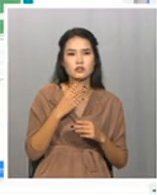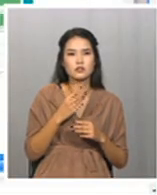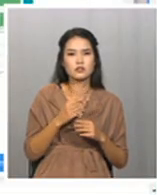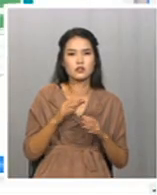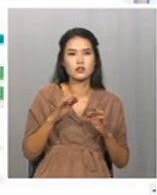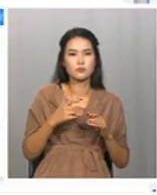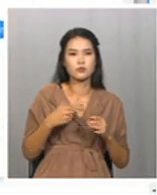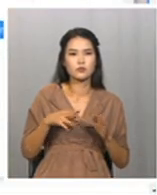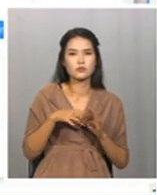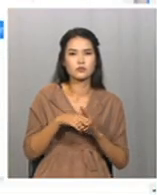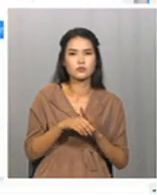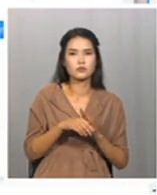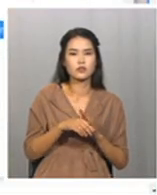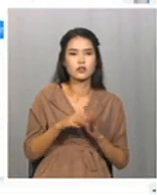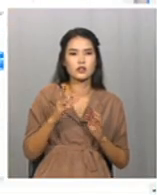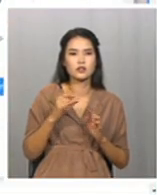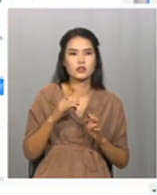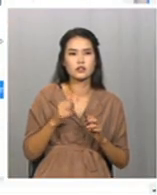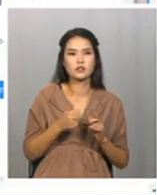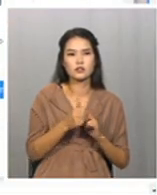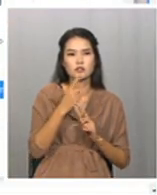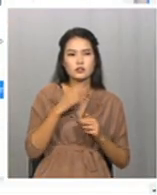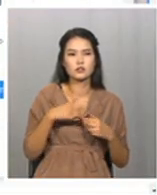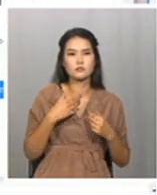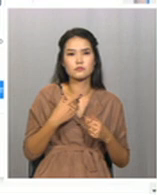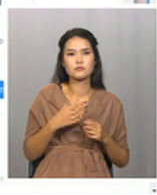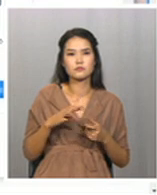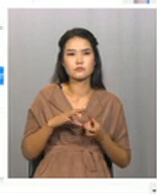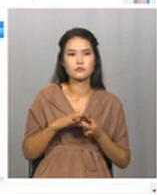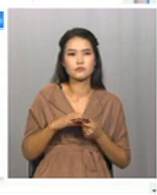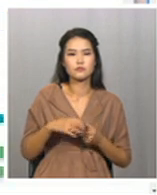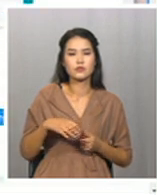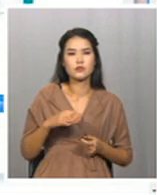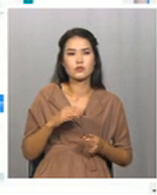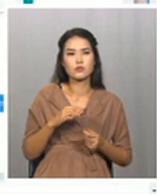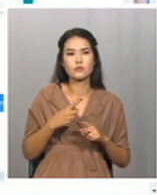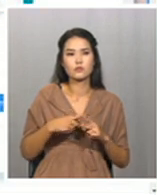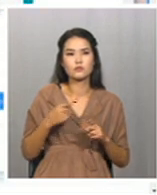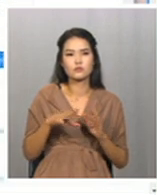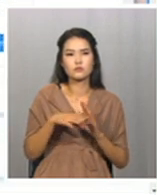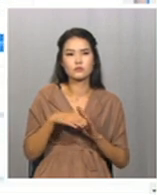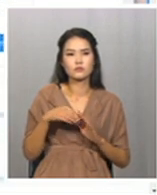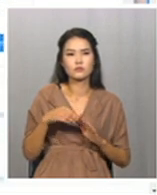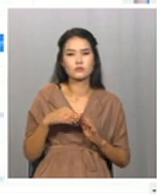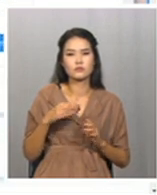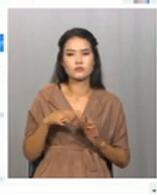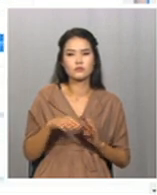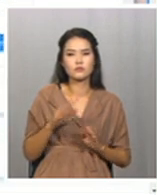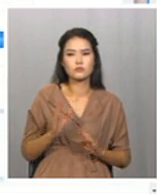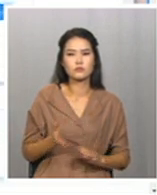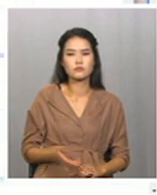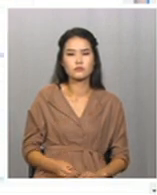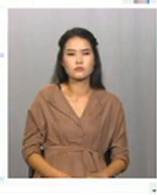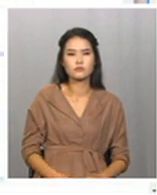аудиториясына, сайттың ұсынатын қызметіне байланысты қосымшаларды да таңдау қажеттілігі туындайды.